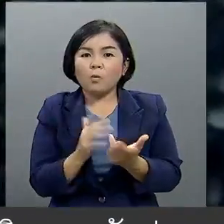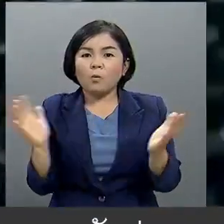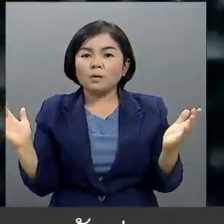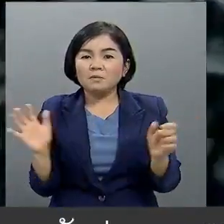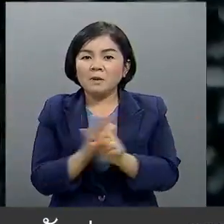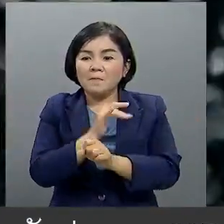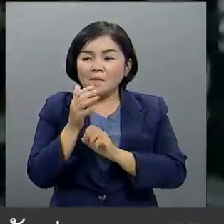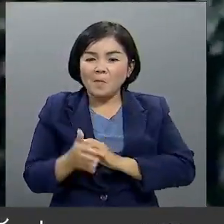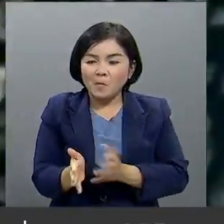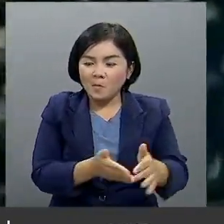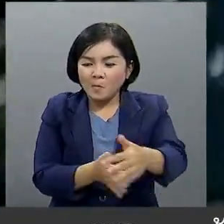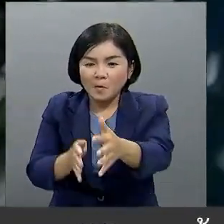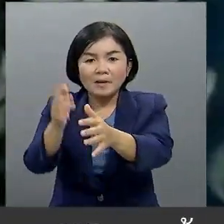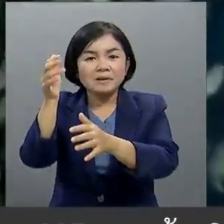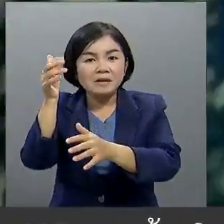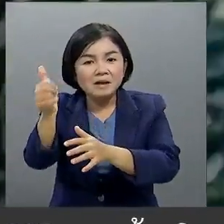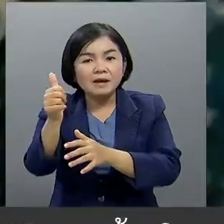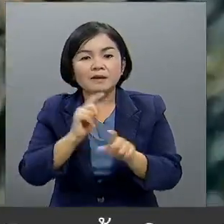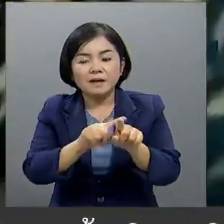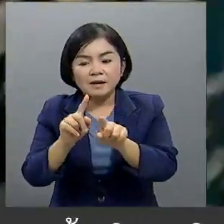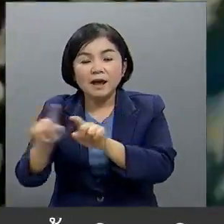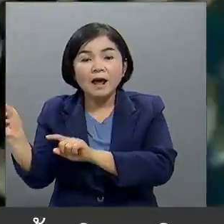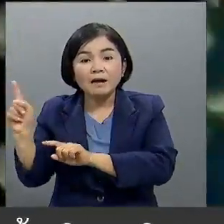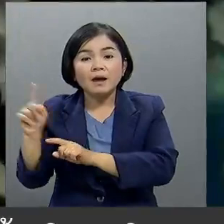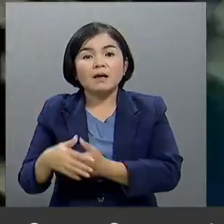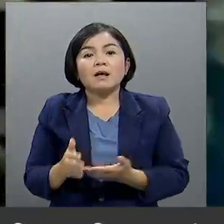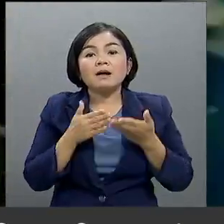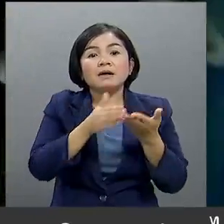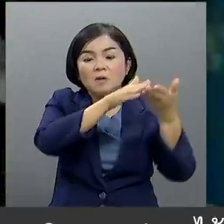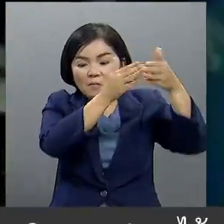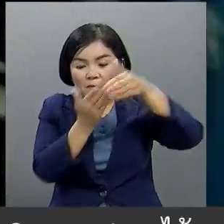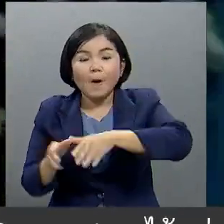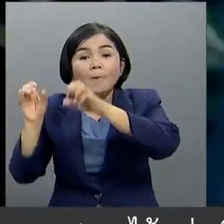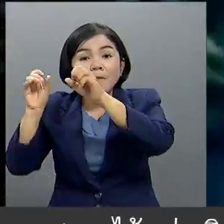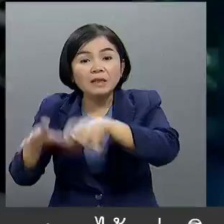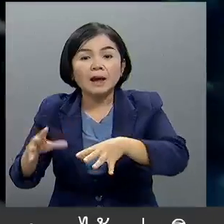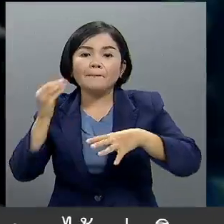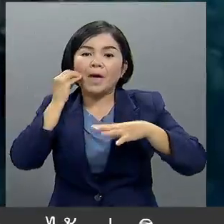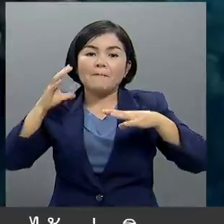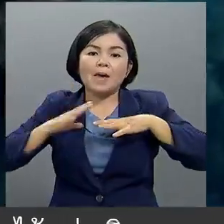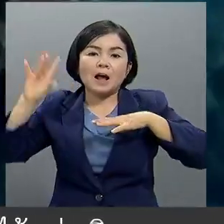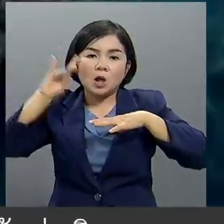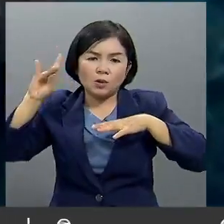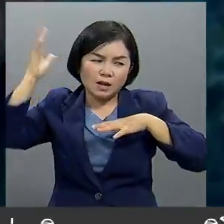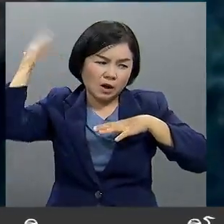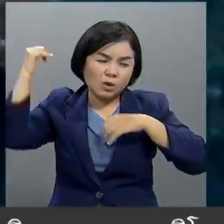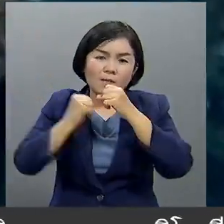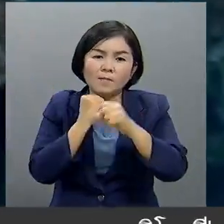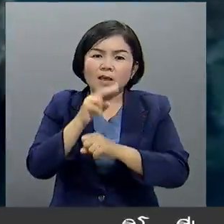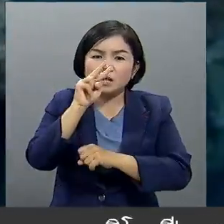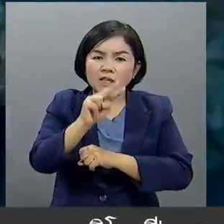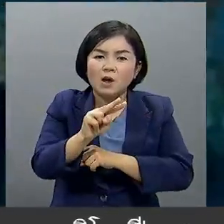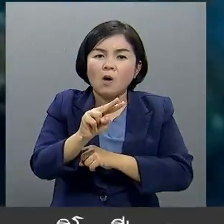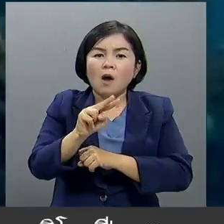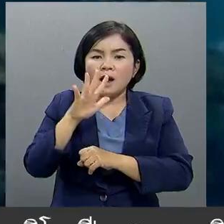ากโดยเฉพาะจุดที่มีการจมเรือหลวงเกล็ดแก้วในปี2557โดยทหารเรือร่วมกับจังหวัดก